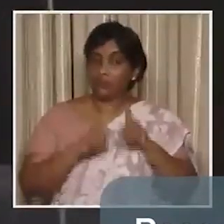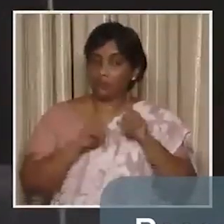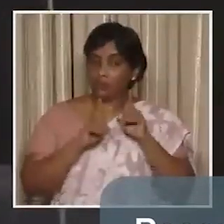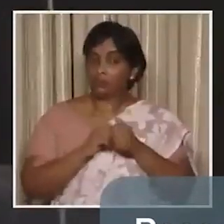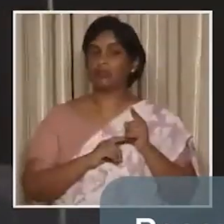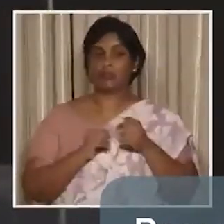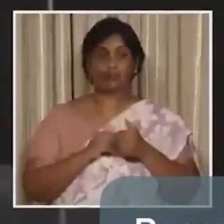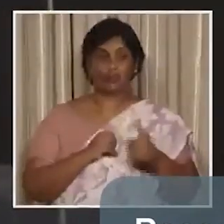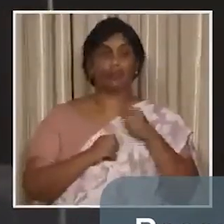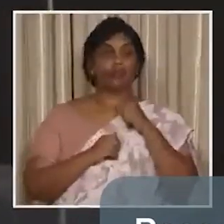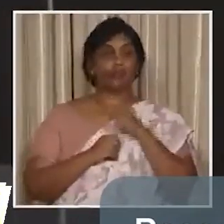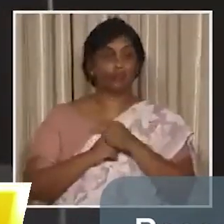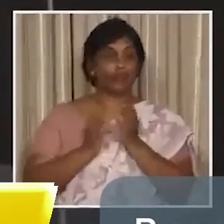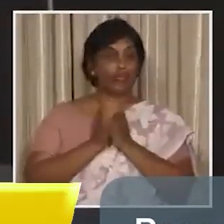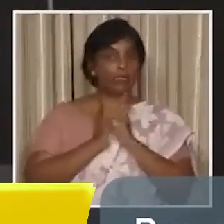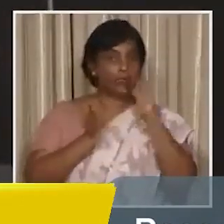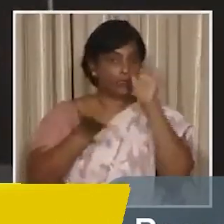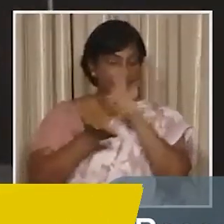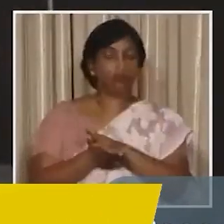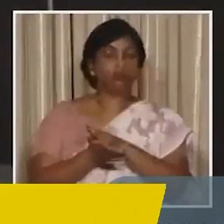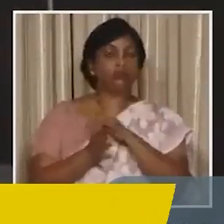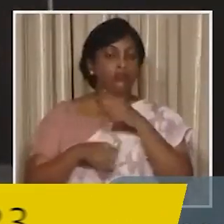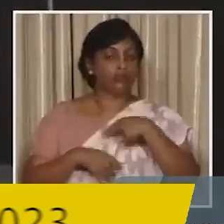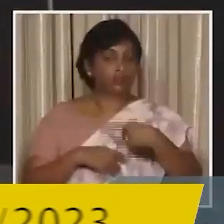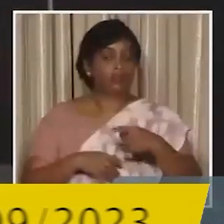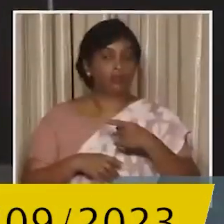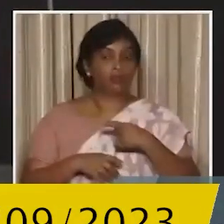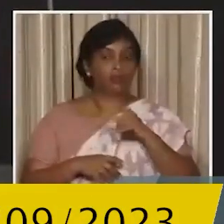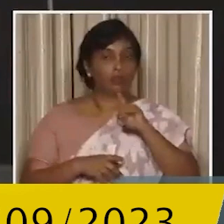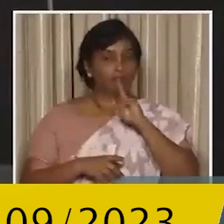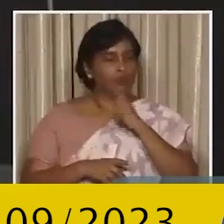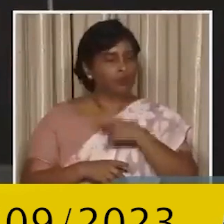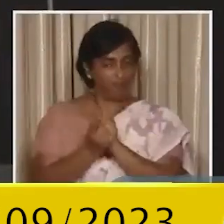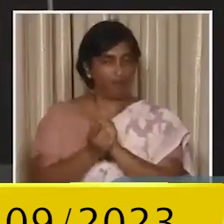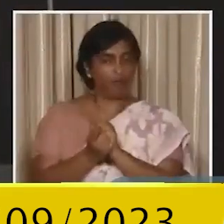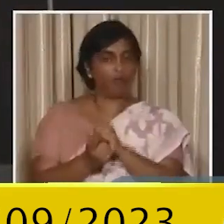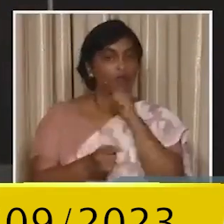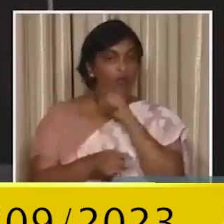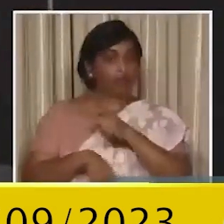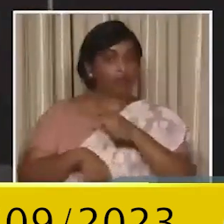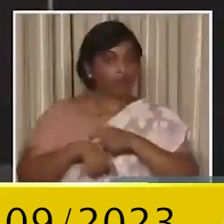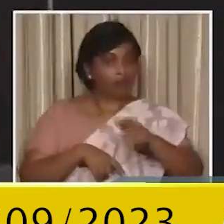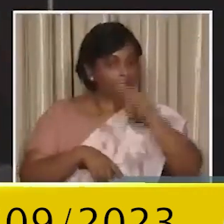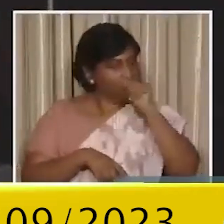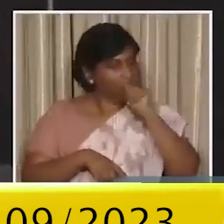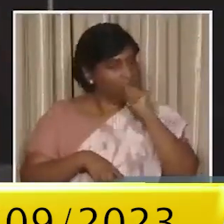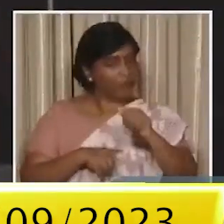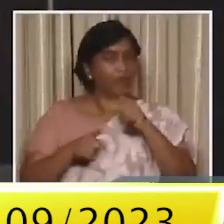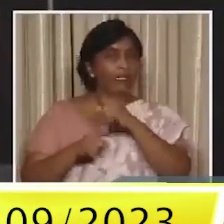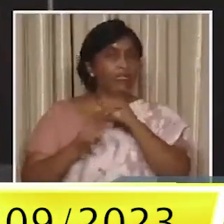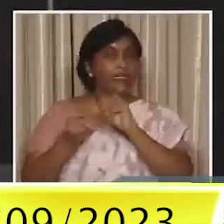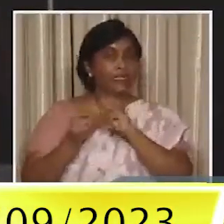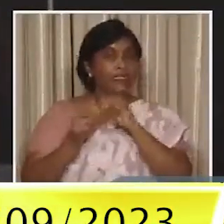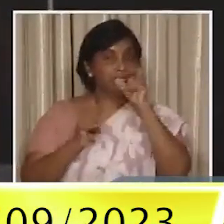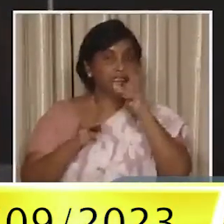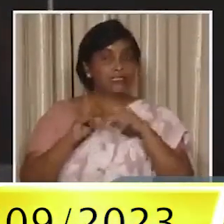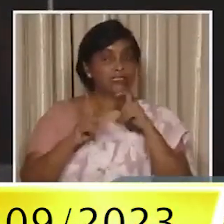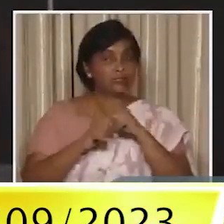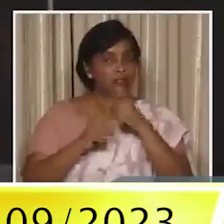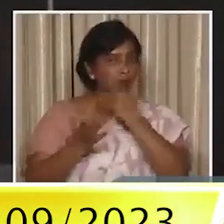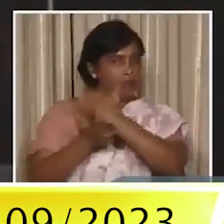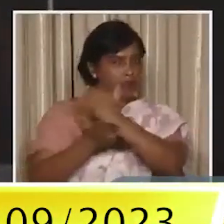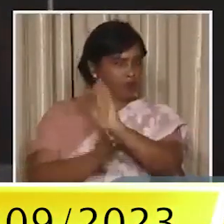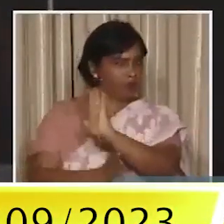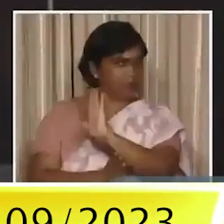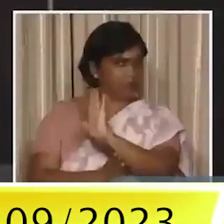Maitripala Sirisena mata 10000ක් විශ්වාසයි අනිවාර්යයෙන්ම සැලේ හම්බෙන්න ඇති. මට බාධා කරන්න එපා කියන කරුණාකරලා පස්සේ උත්තර දෙන්න ගියා.